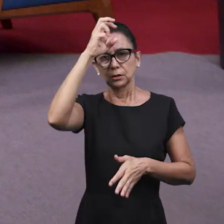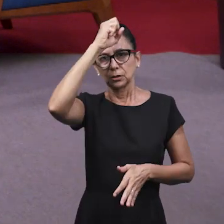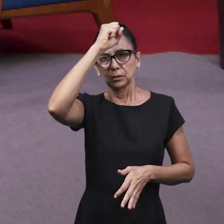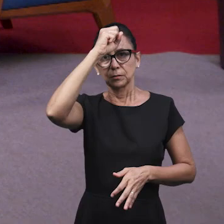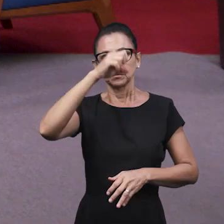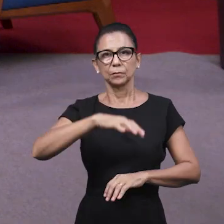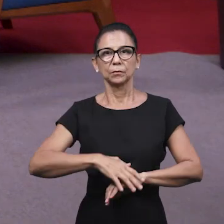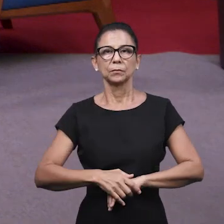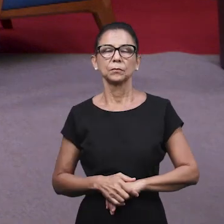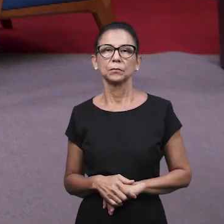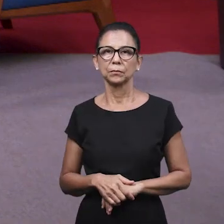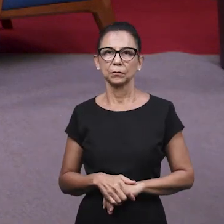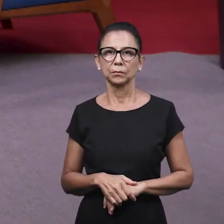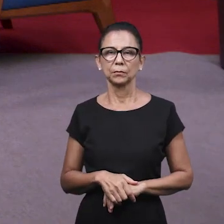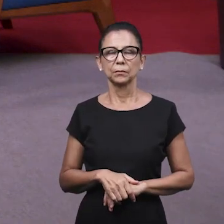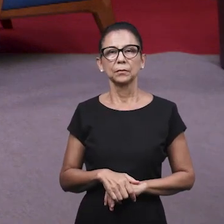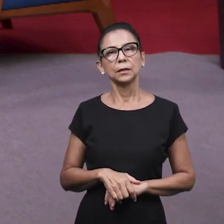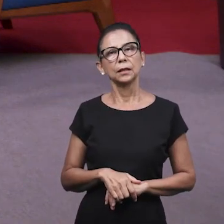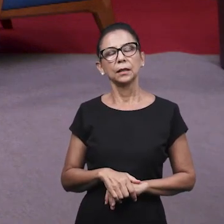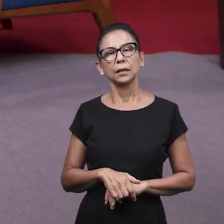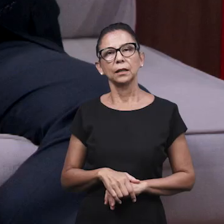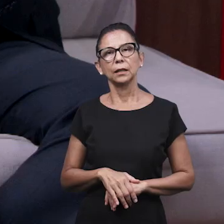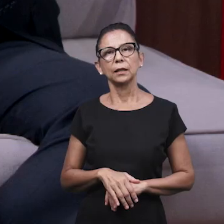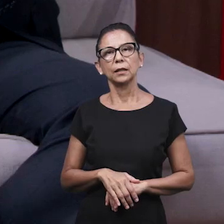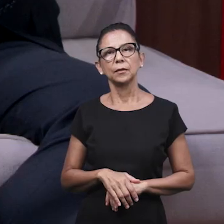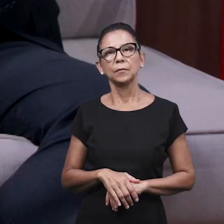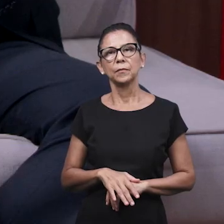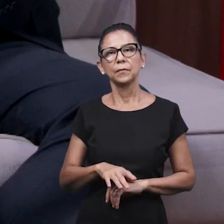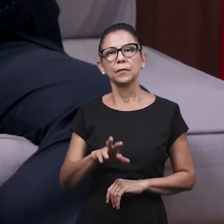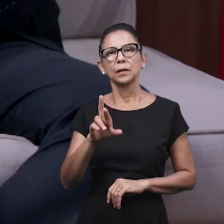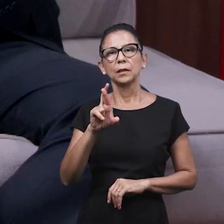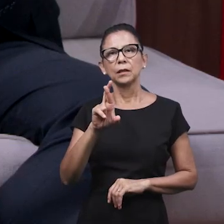la première phrase, Bereshi bara Elohim.